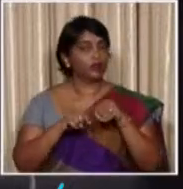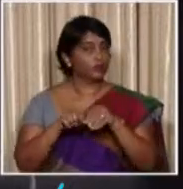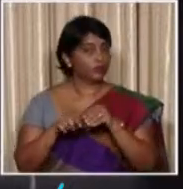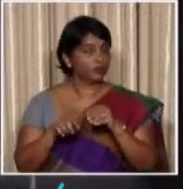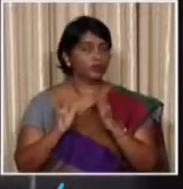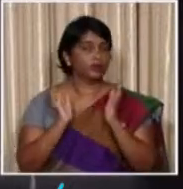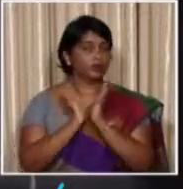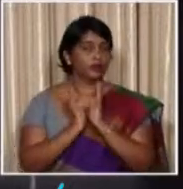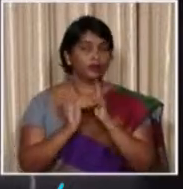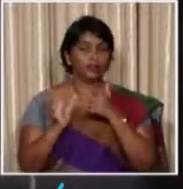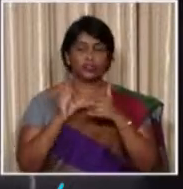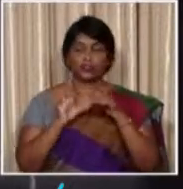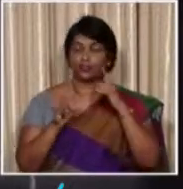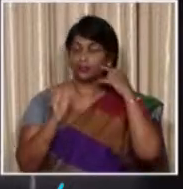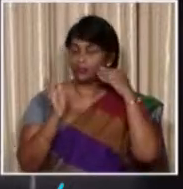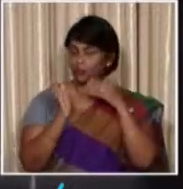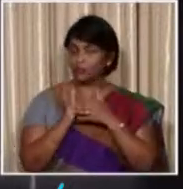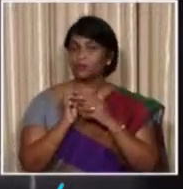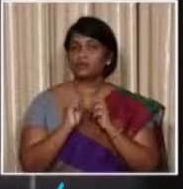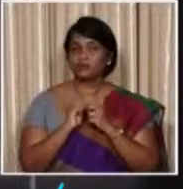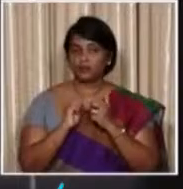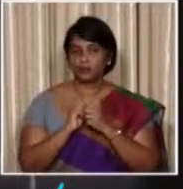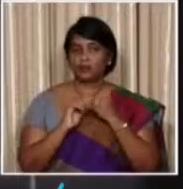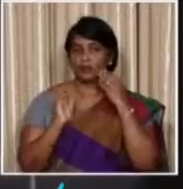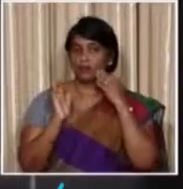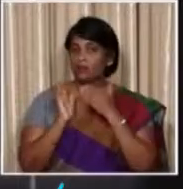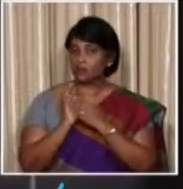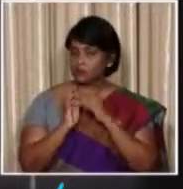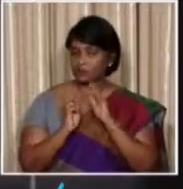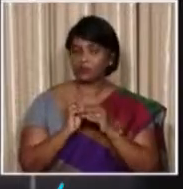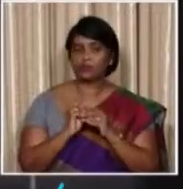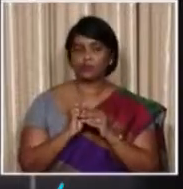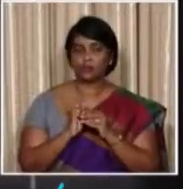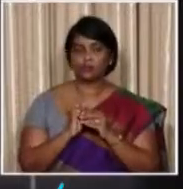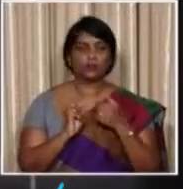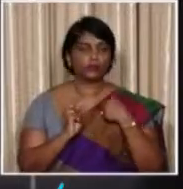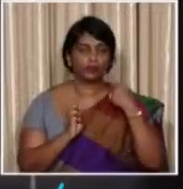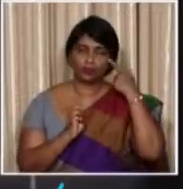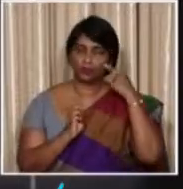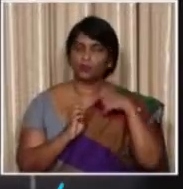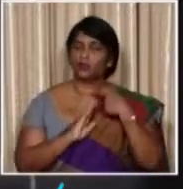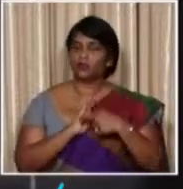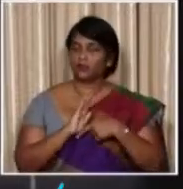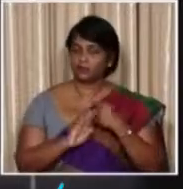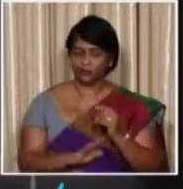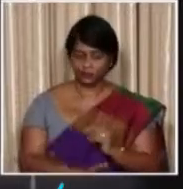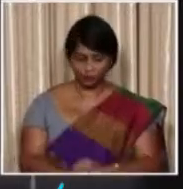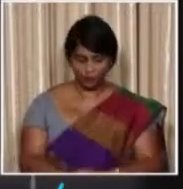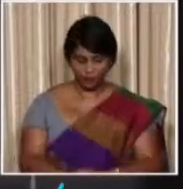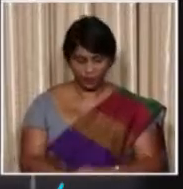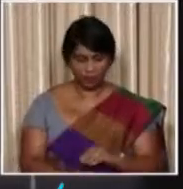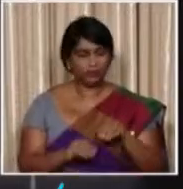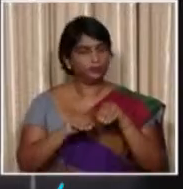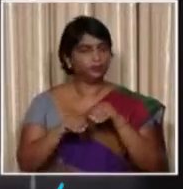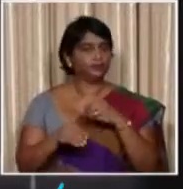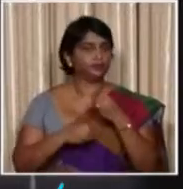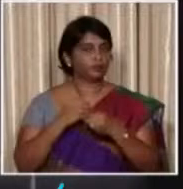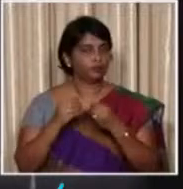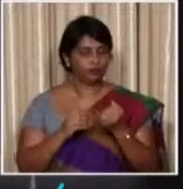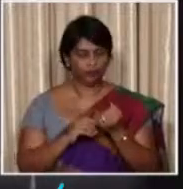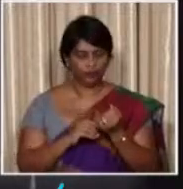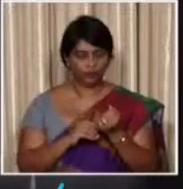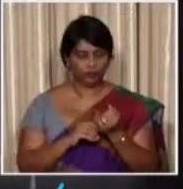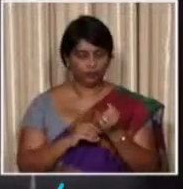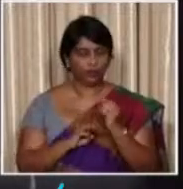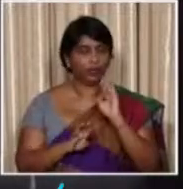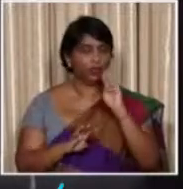හා වනජීවීන්ගේ ගැටලුව ගැන අවධානය යොමු කරන්න ඕනේ. අපි දන්නවා මේ රටේ කෘෂිකර්මය නිෂ්පාදන වලින්